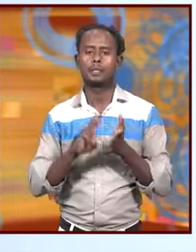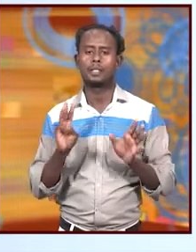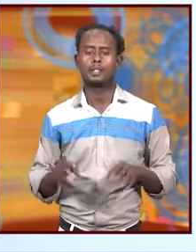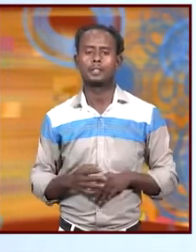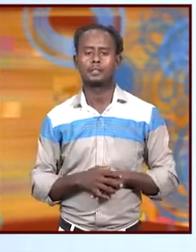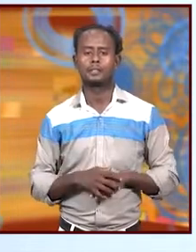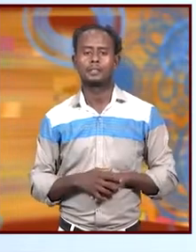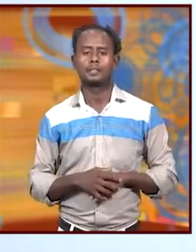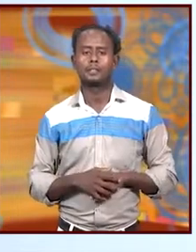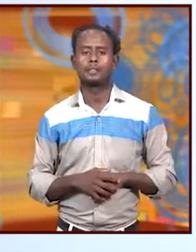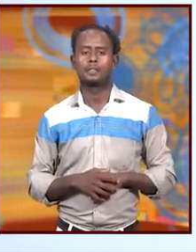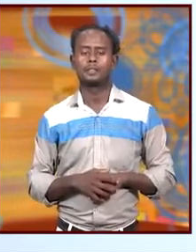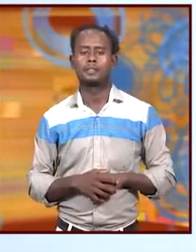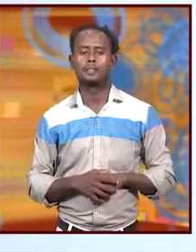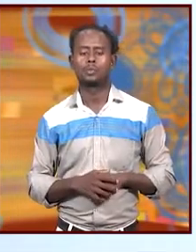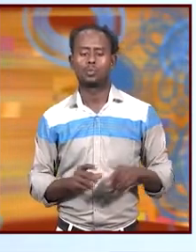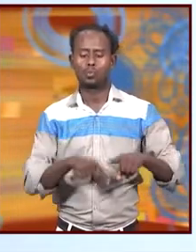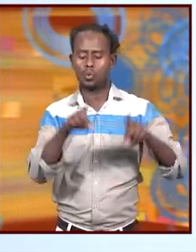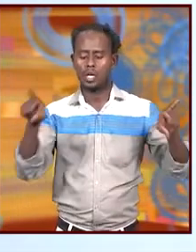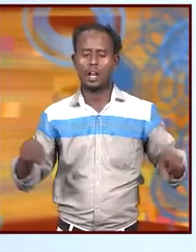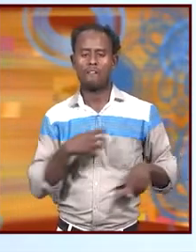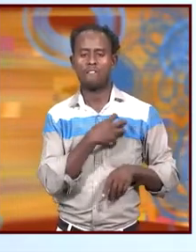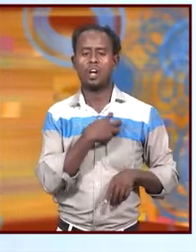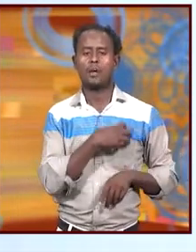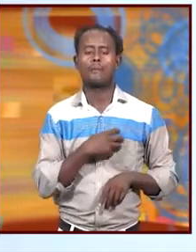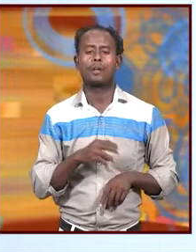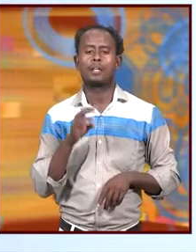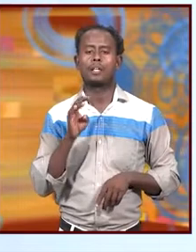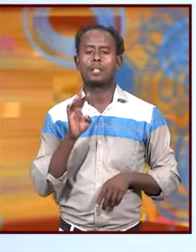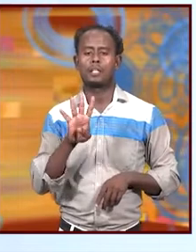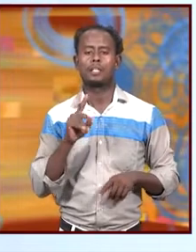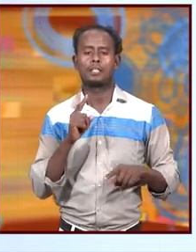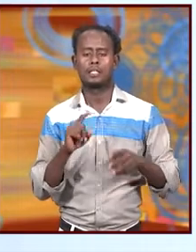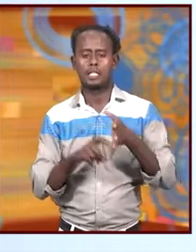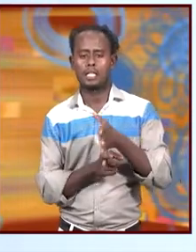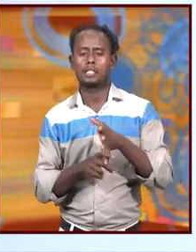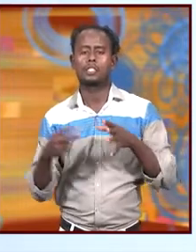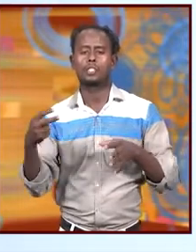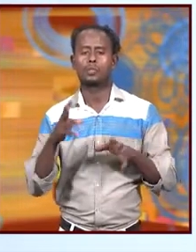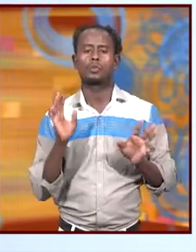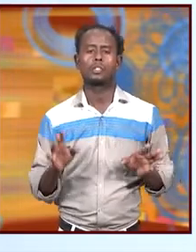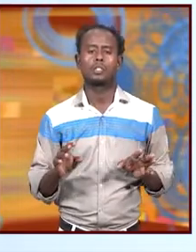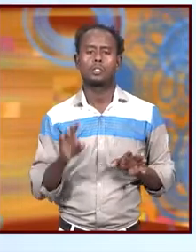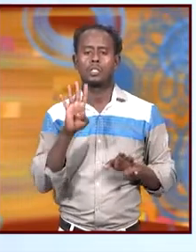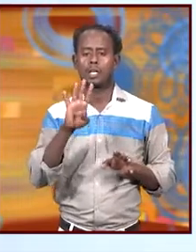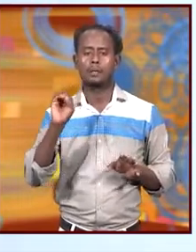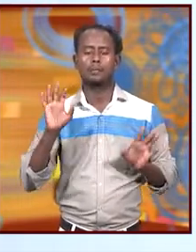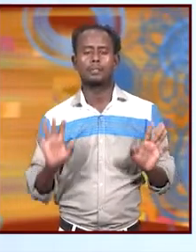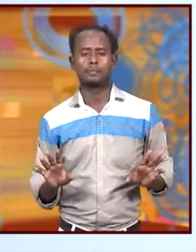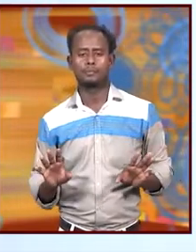P = 40 மீட்டர். சுற்றளவுக்கான வாய்ப்பாடு 4S. இஸ் ஈக்குவல் டு